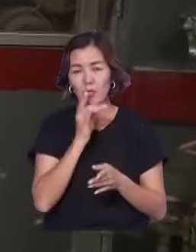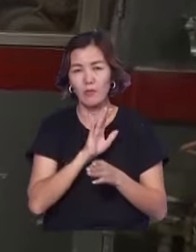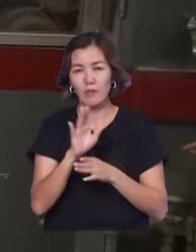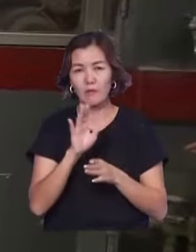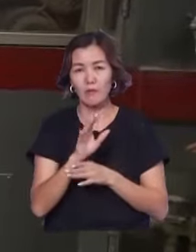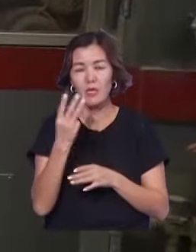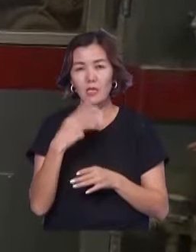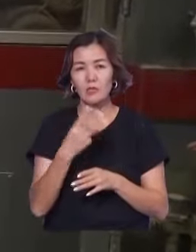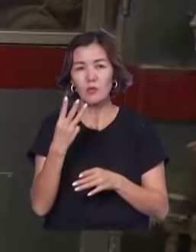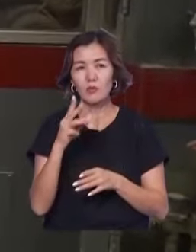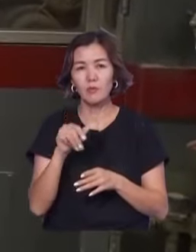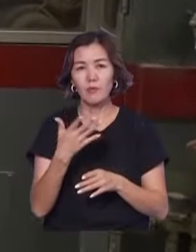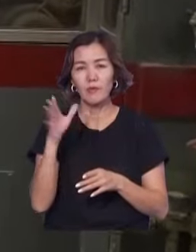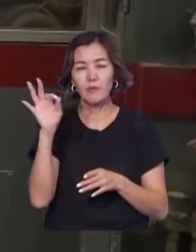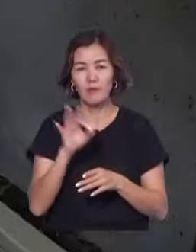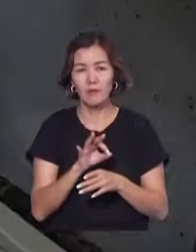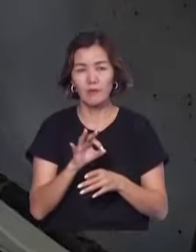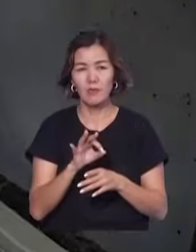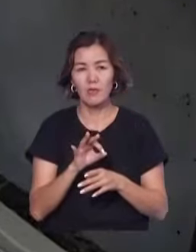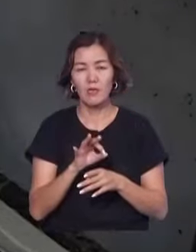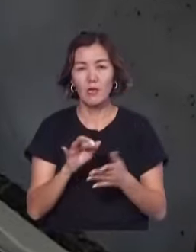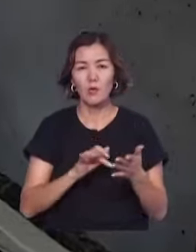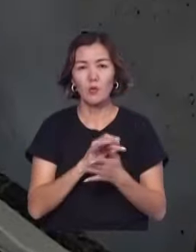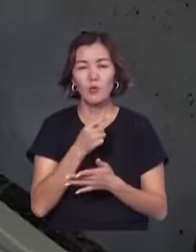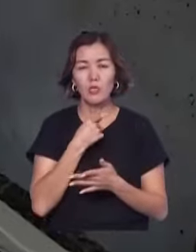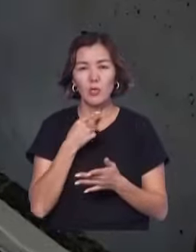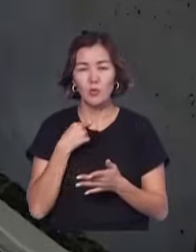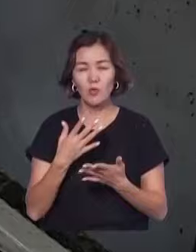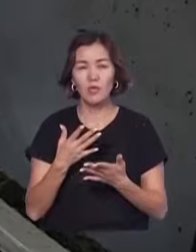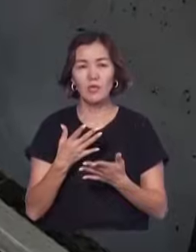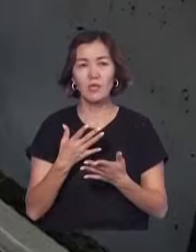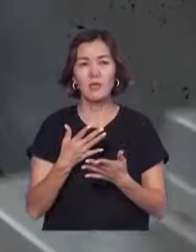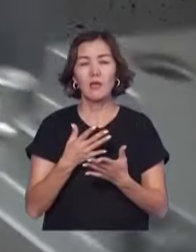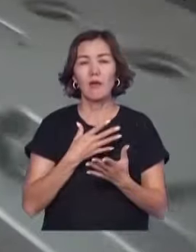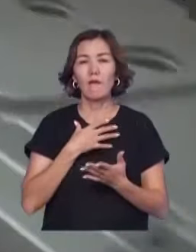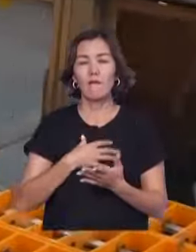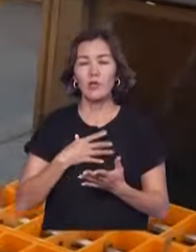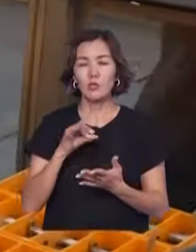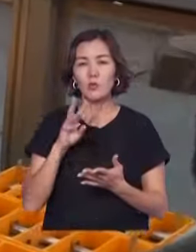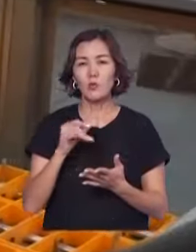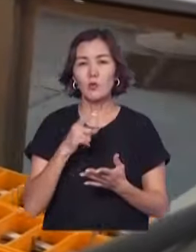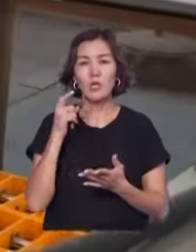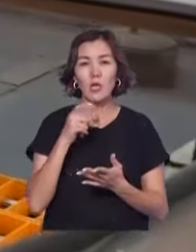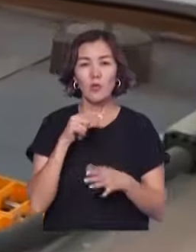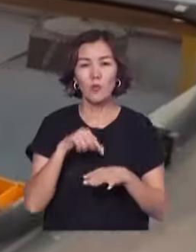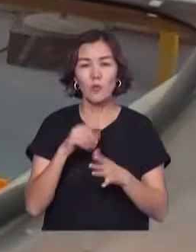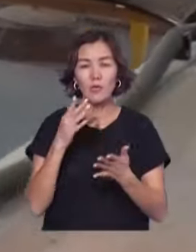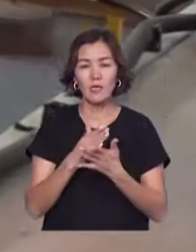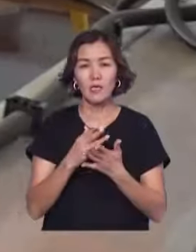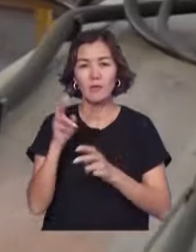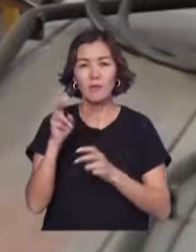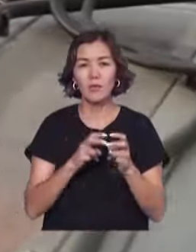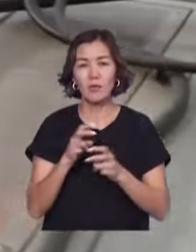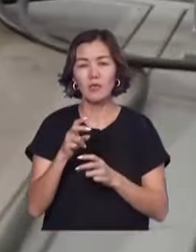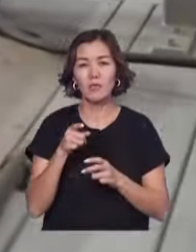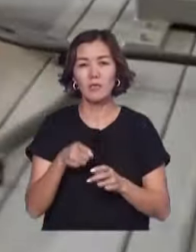свыше 33,5% промышленного производства города Талдыкурган и тем самым играет важную роль в его экономике. Сегодня на предприятии трудится